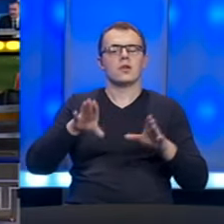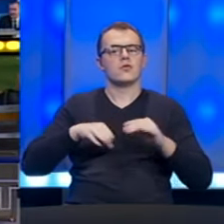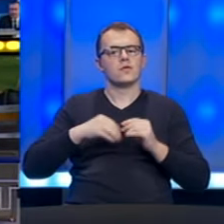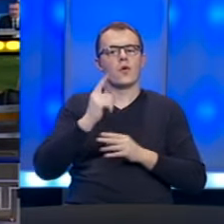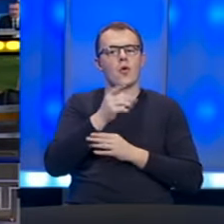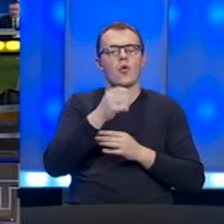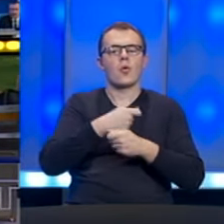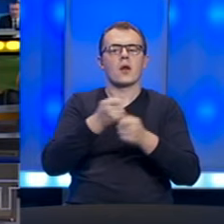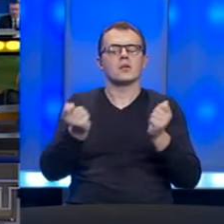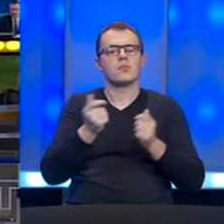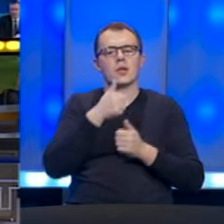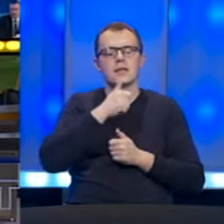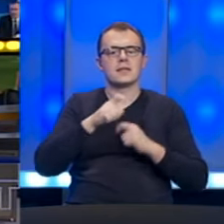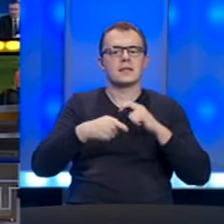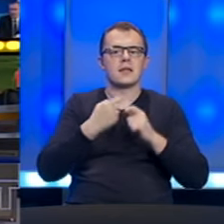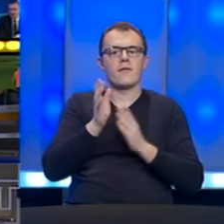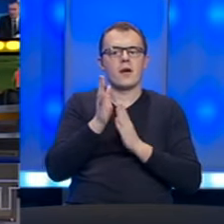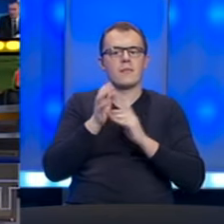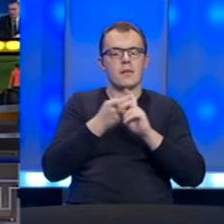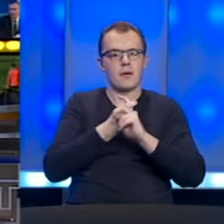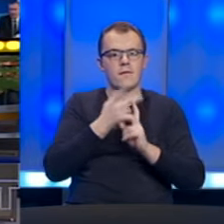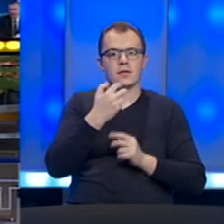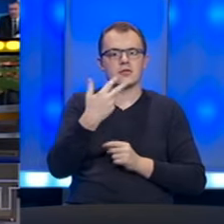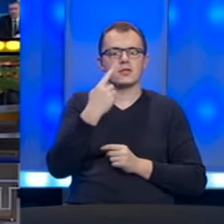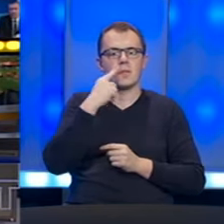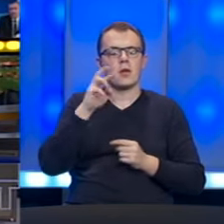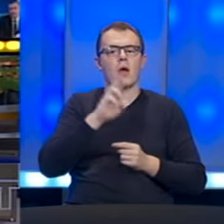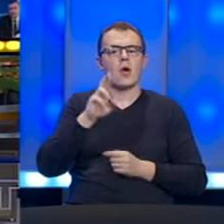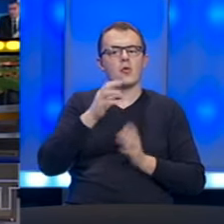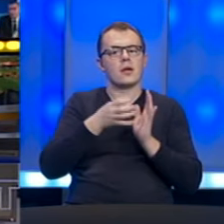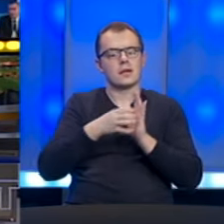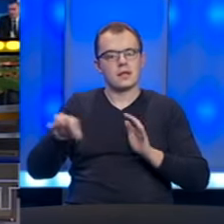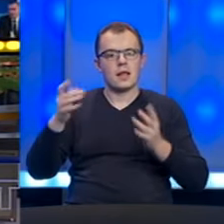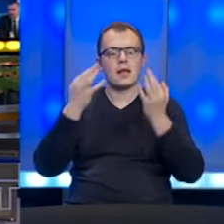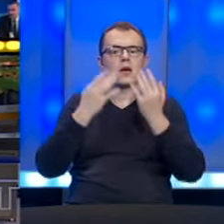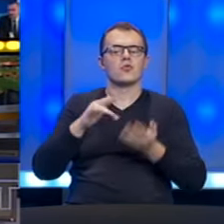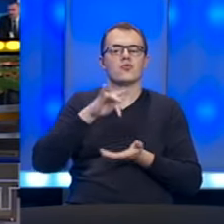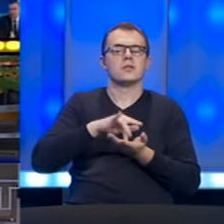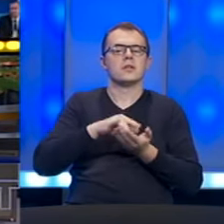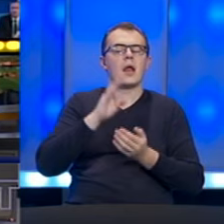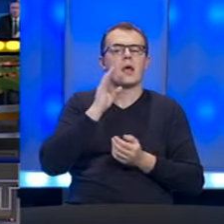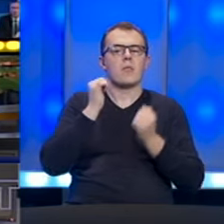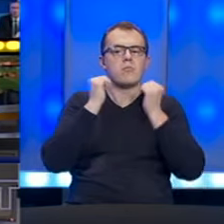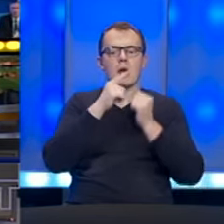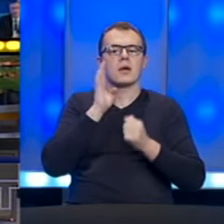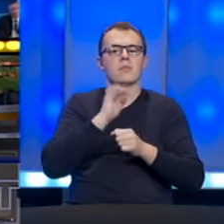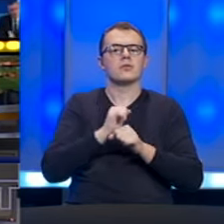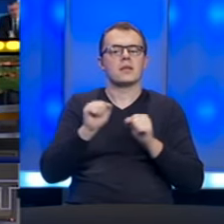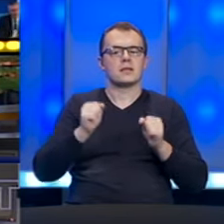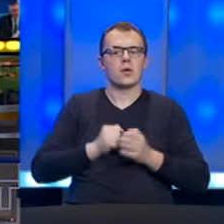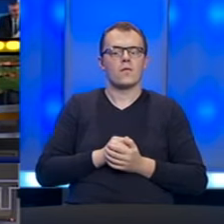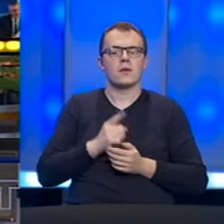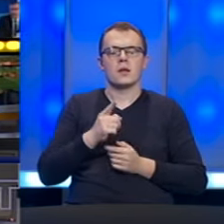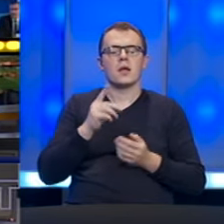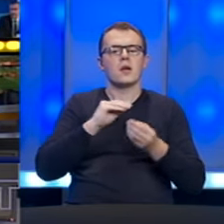o raspodjeli sredstava od MMF-a. 330 miliona eura i dalje je na računu Centralne banke Bosne i Hercegovine. Sporan je